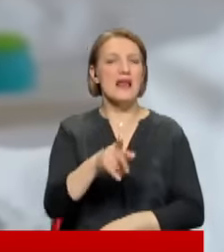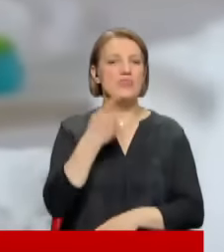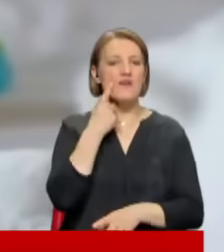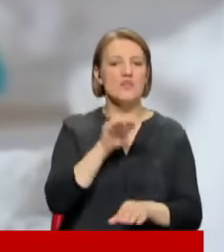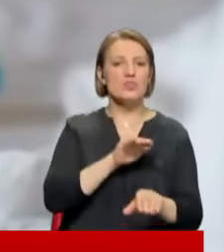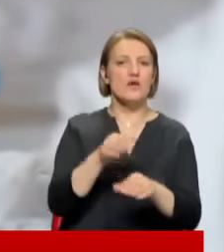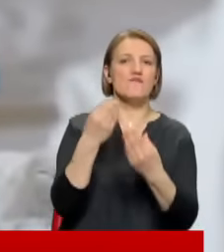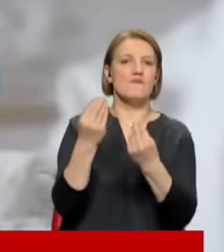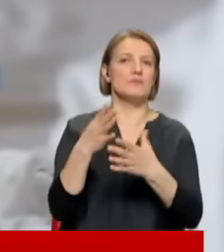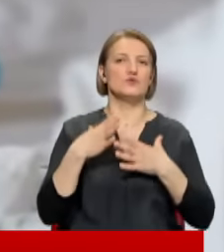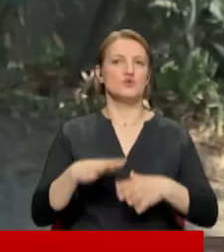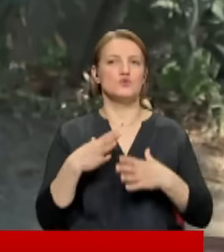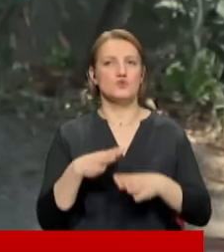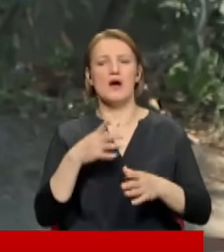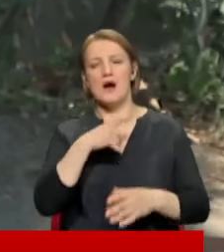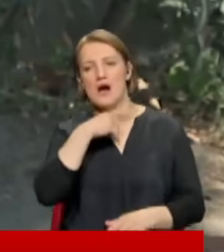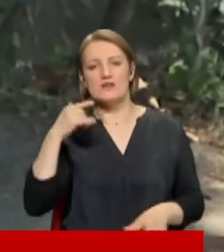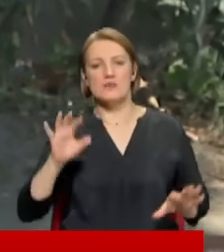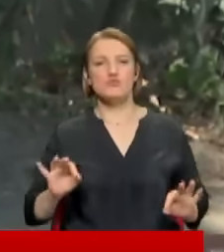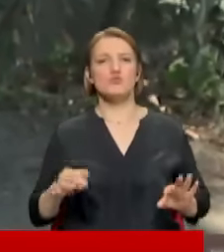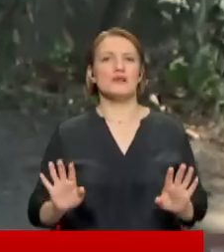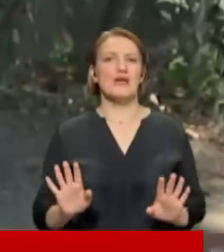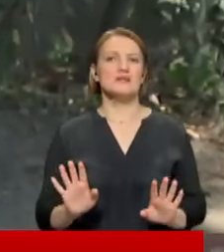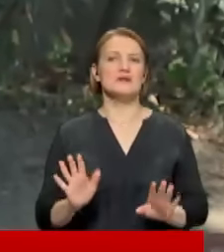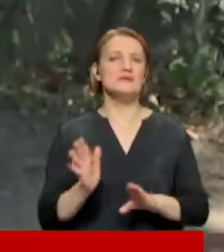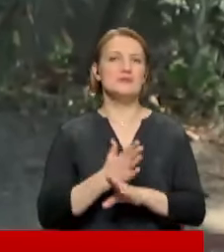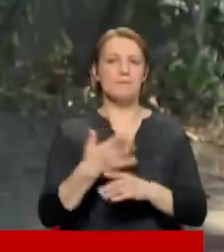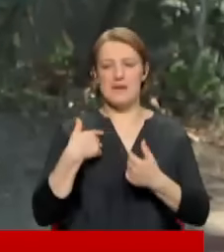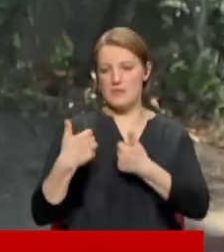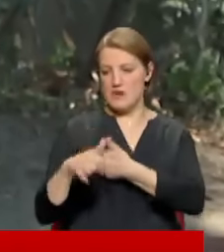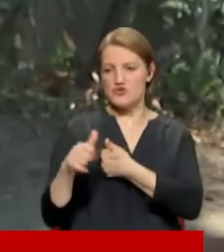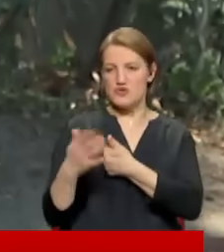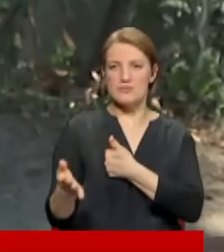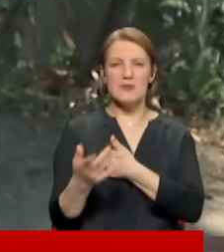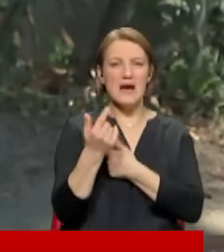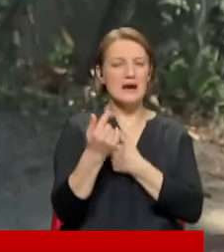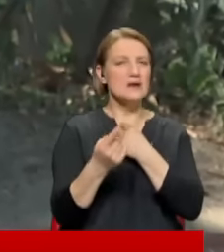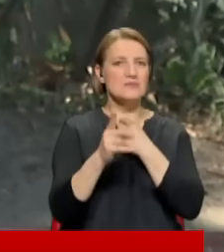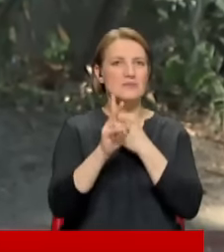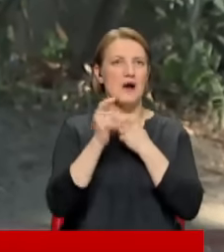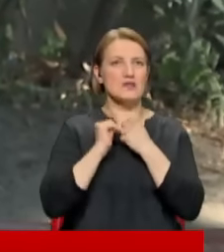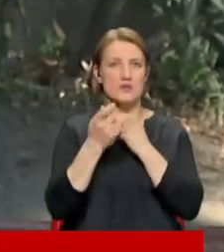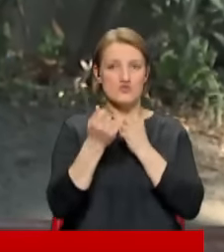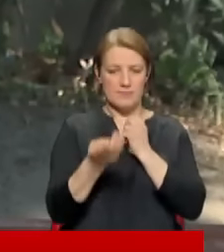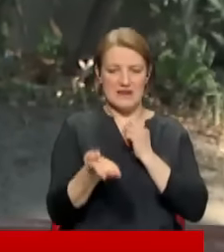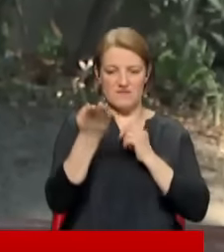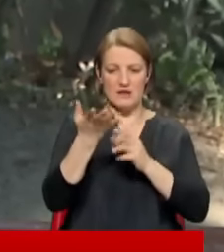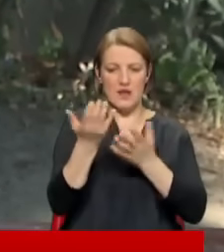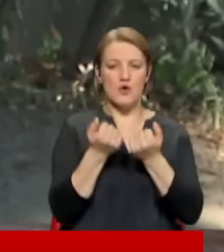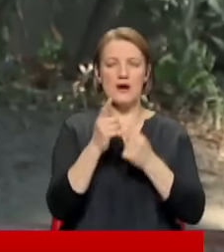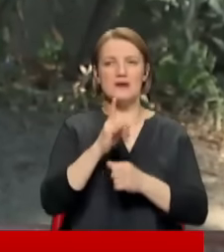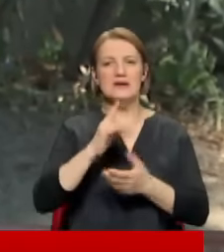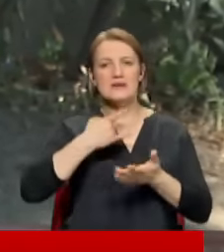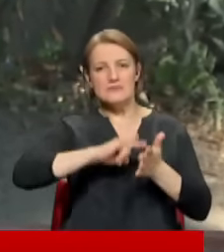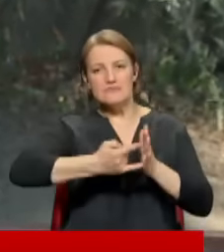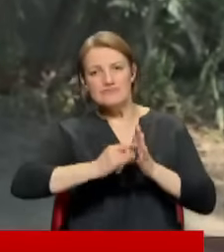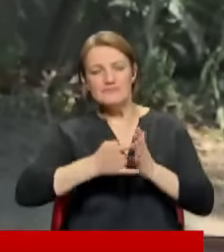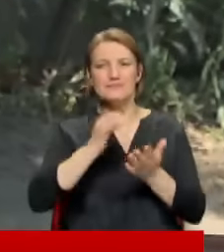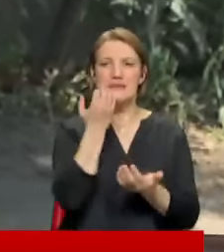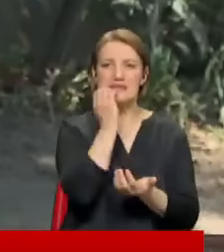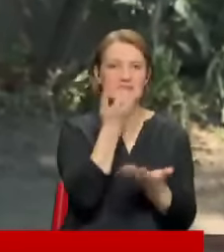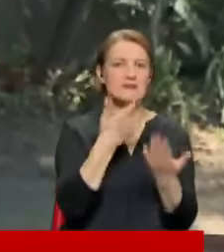destek vermesini istiyor. Asla mümkün değil. Çünkü benim eşim hani minimum asgari ücretten biraz fazla alıyor ama kız kanaat geçiniyoruz